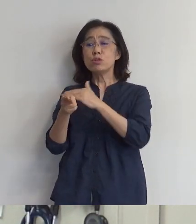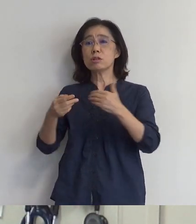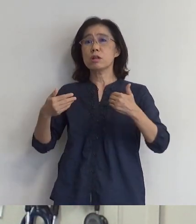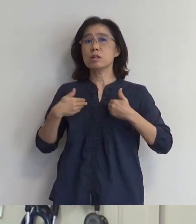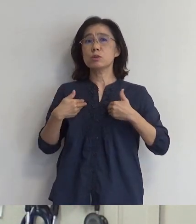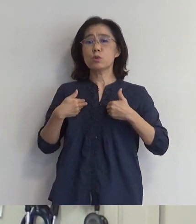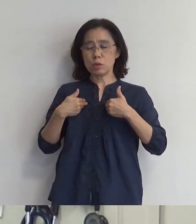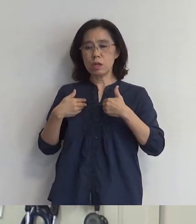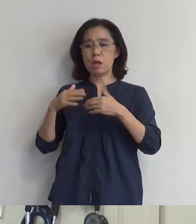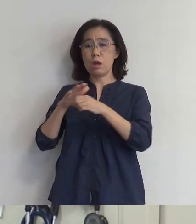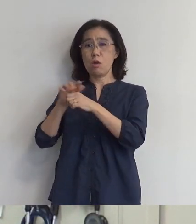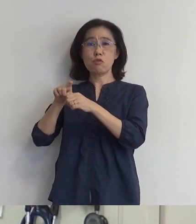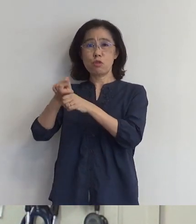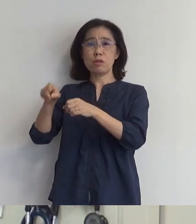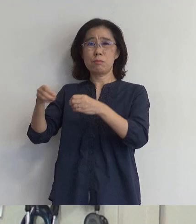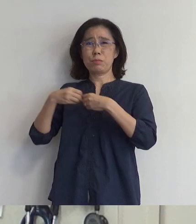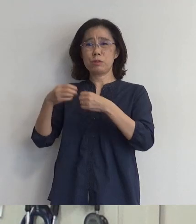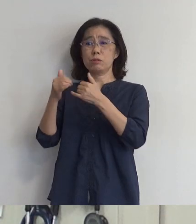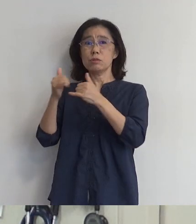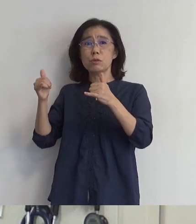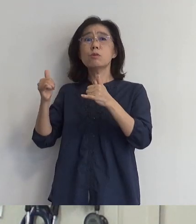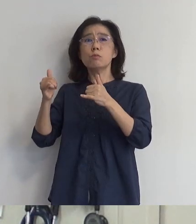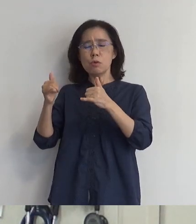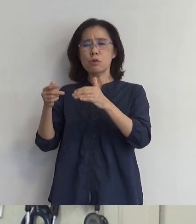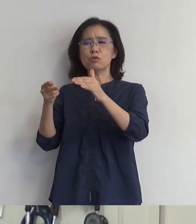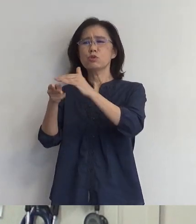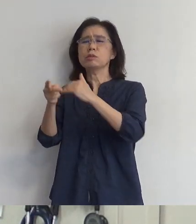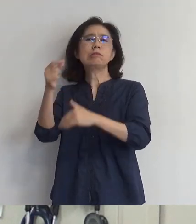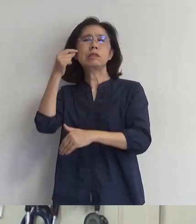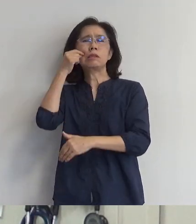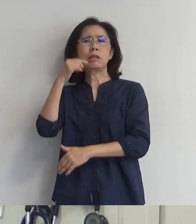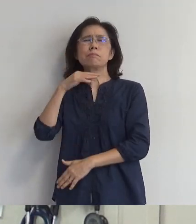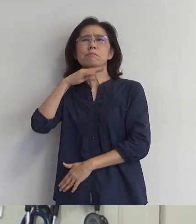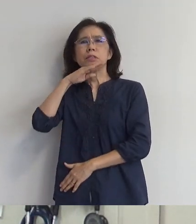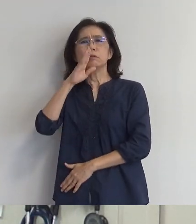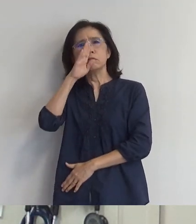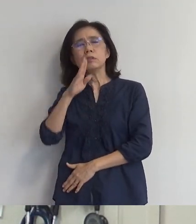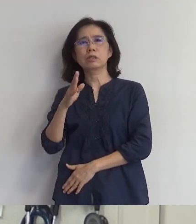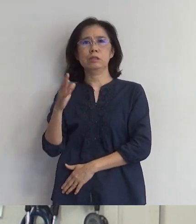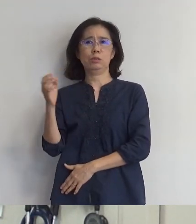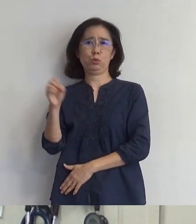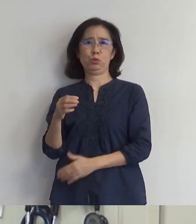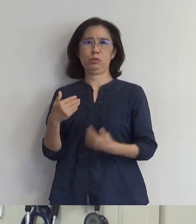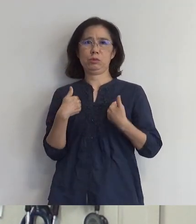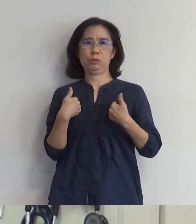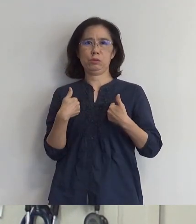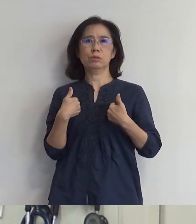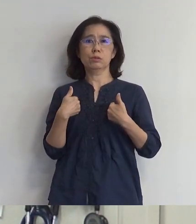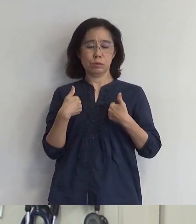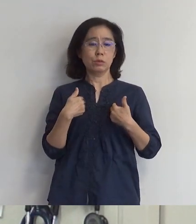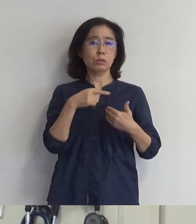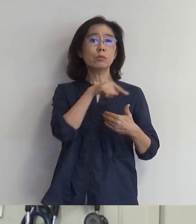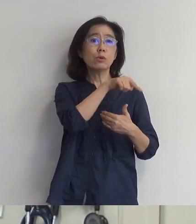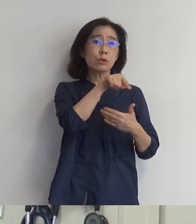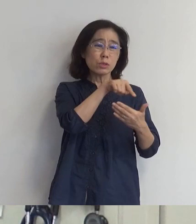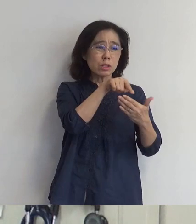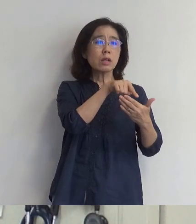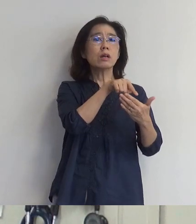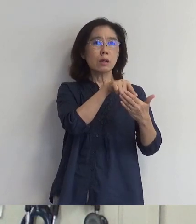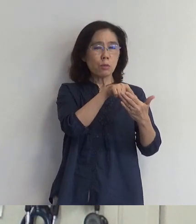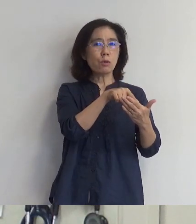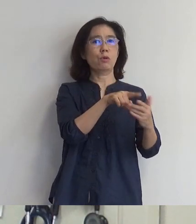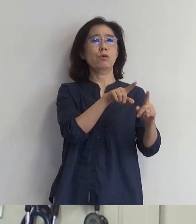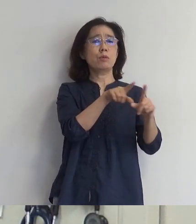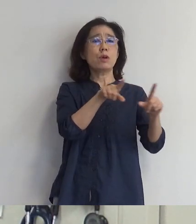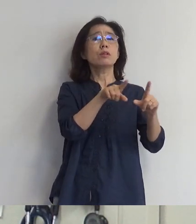な新型コロナの患者さんでも入院待ちになってしまいます。また左手も余裕がなくなっていますので